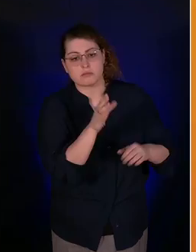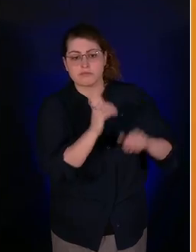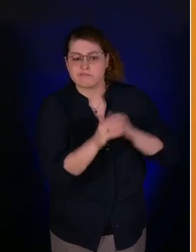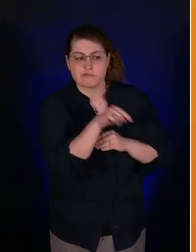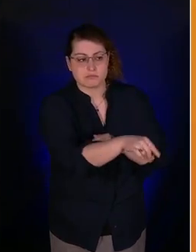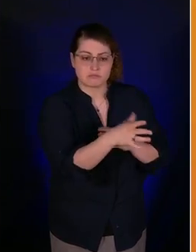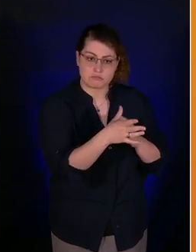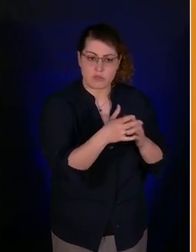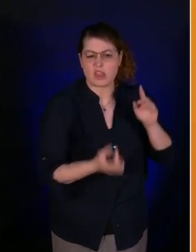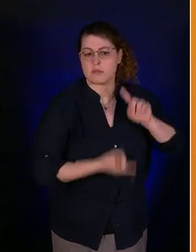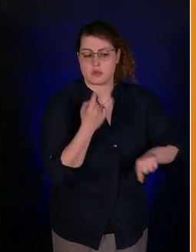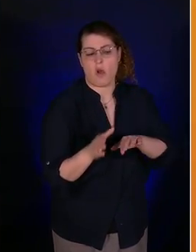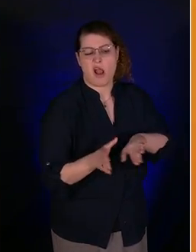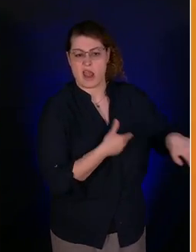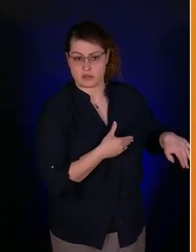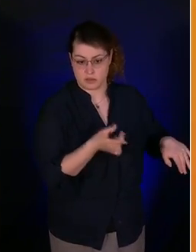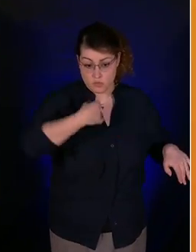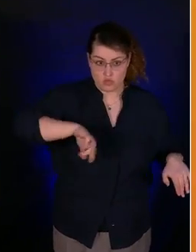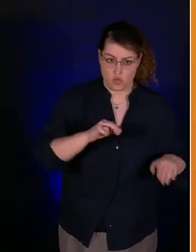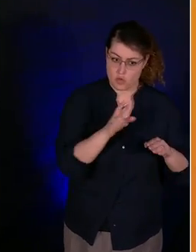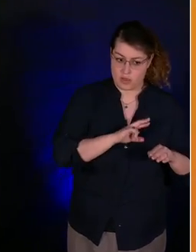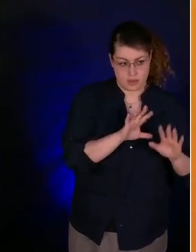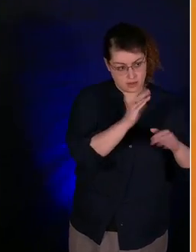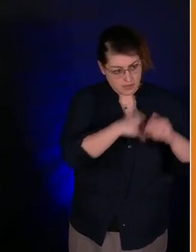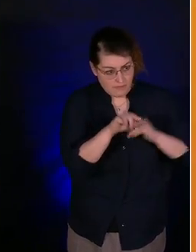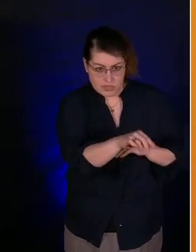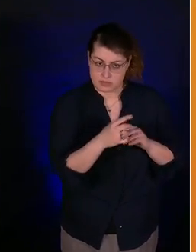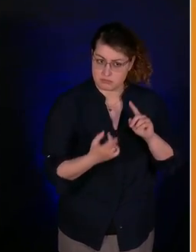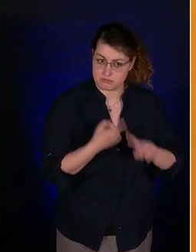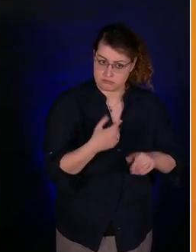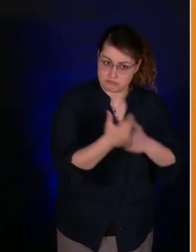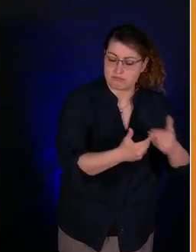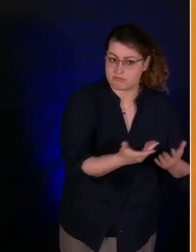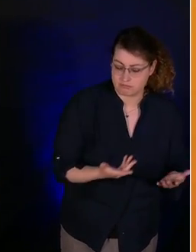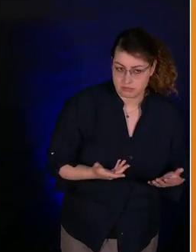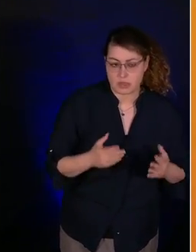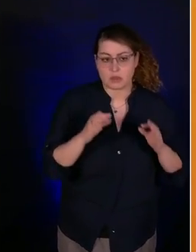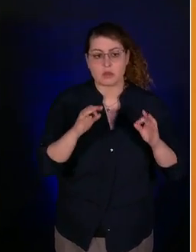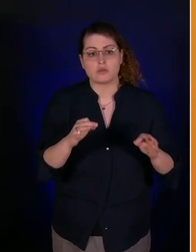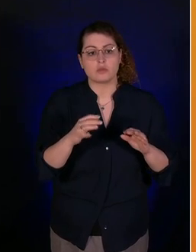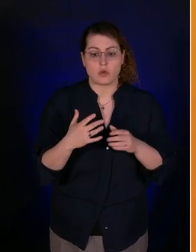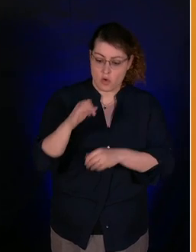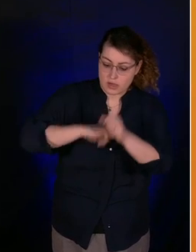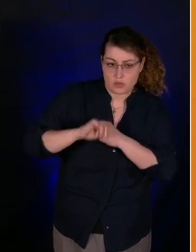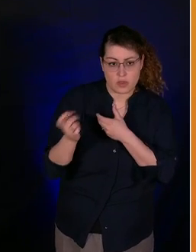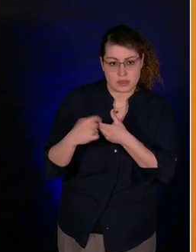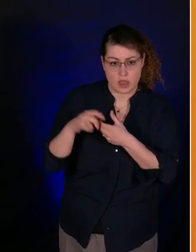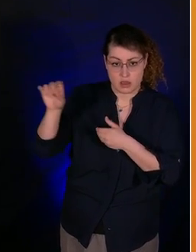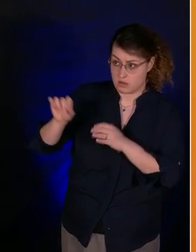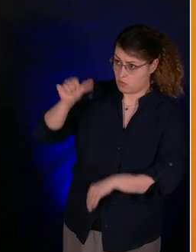régimes pionniers. Et maintenant, grand seigneur avec la plèbe, il propose aux organisations syndicales qu'il méprise depuis le début de